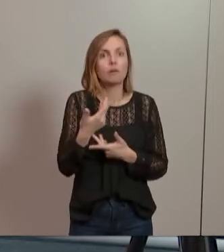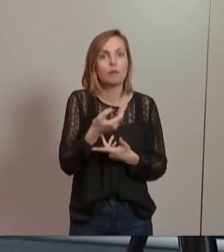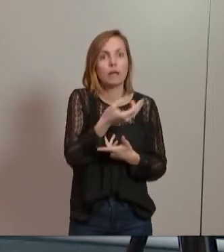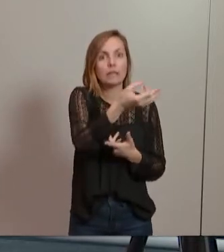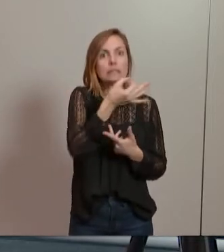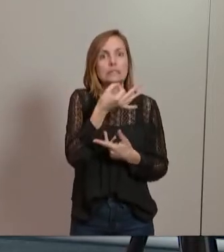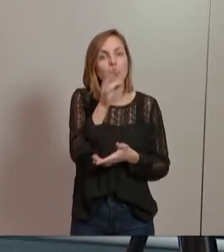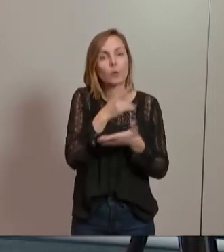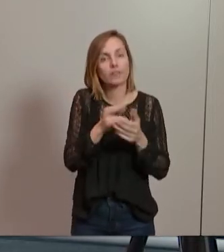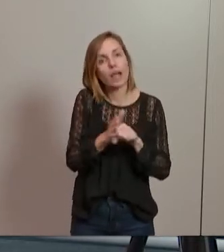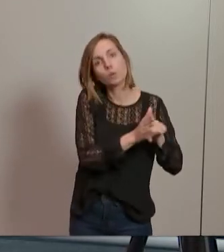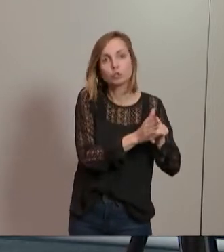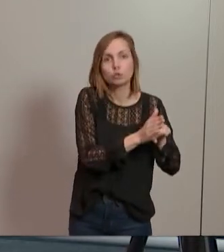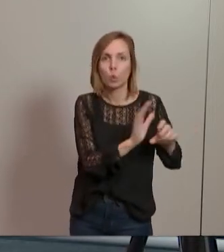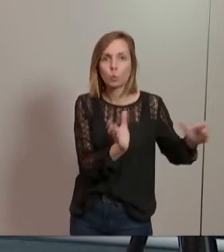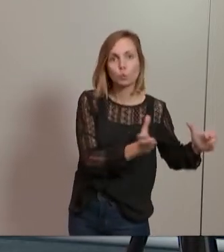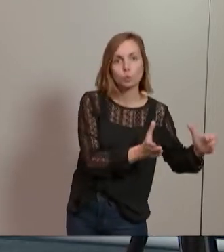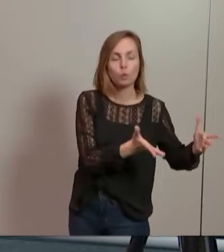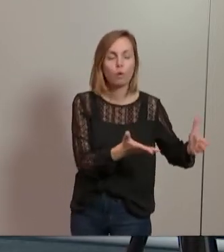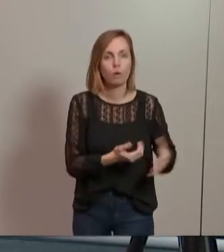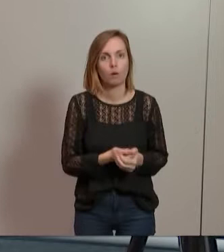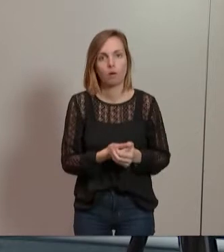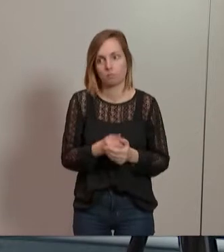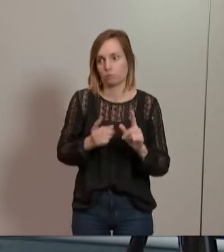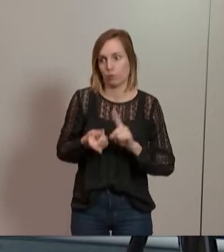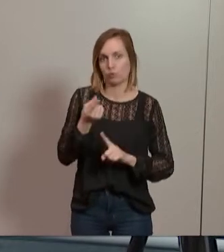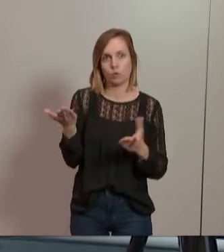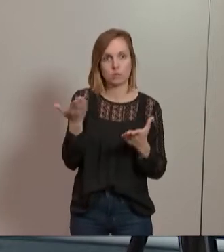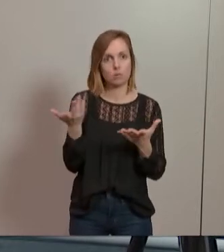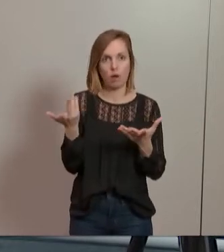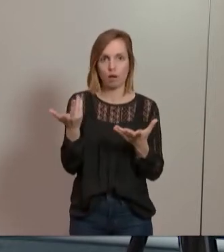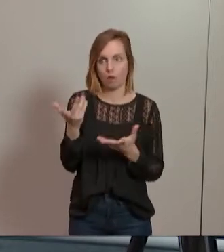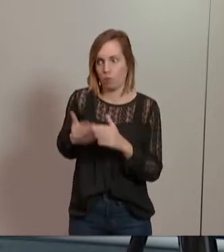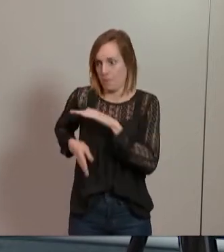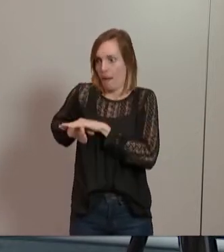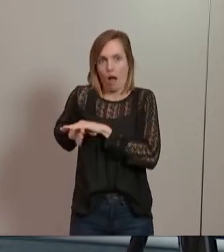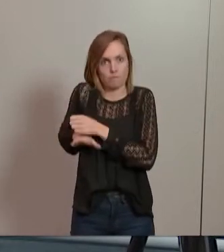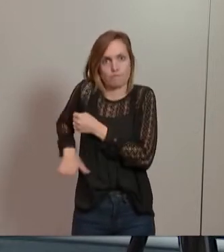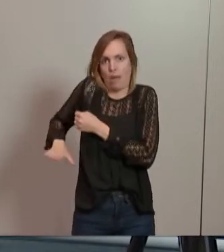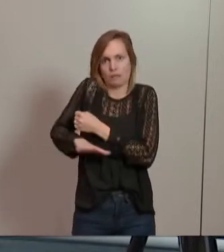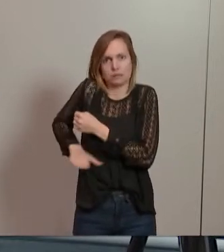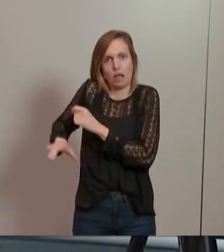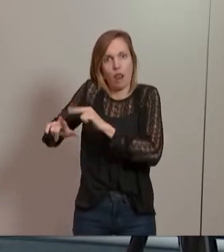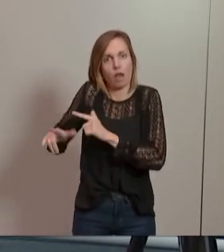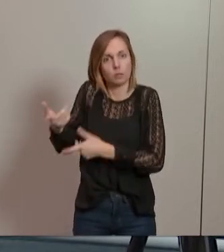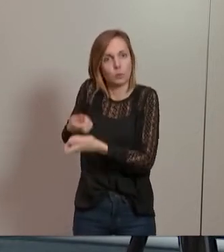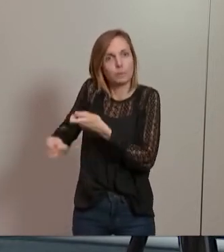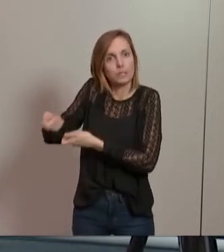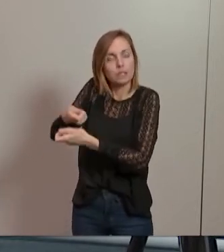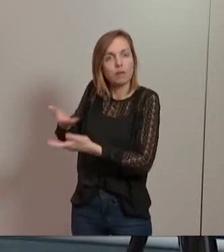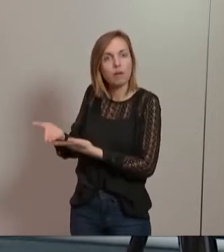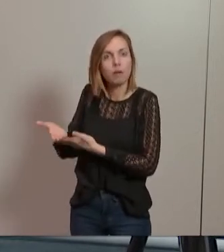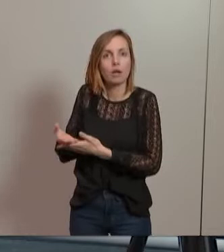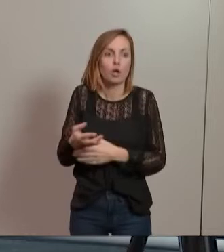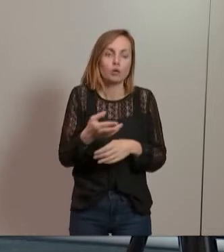comme l'a dit Rosé à gauche toute, en fait, l'essentiel, c'est vraiment d'être sur la maîtrise d'œuvre elle-même. Comme l'a dit aussi Rosé à gauche toute, c'est